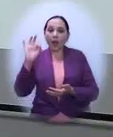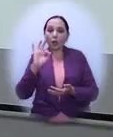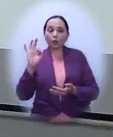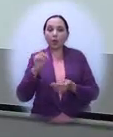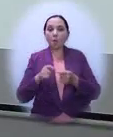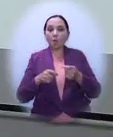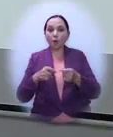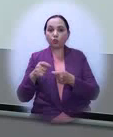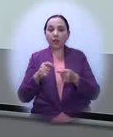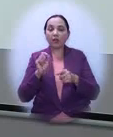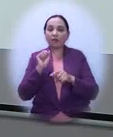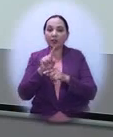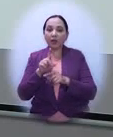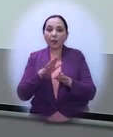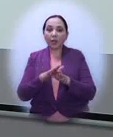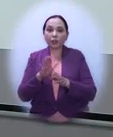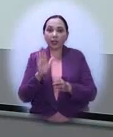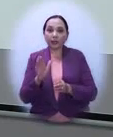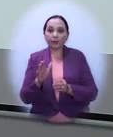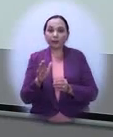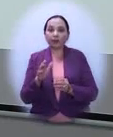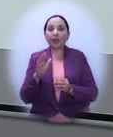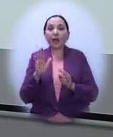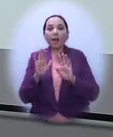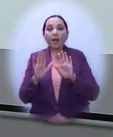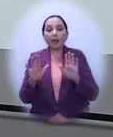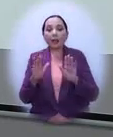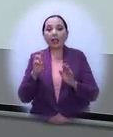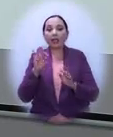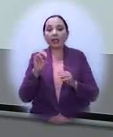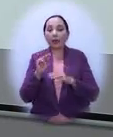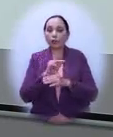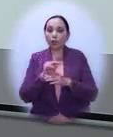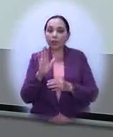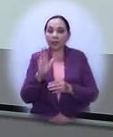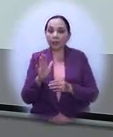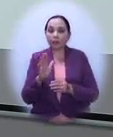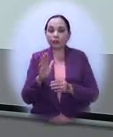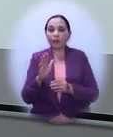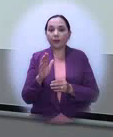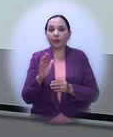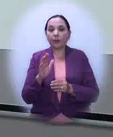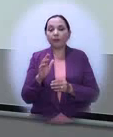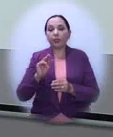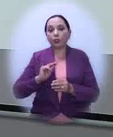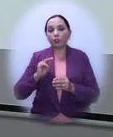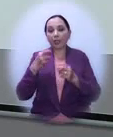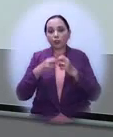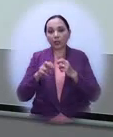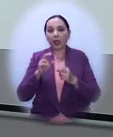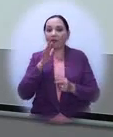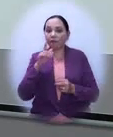haroratni boshqarish vazifasini bajaradi. Lekin termosozlagich ishdan